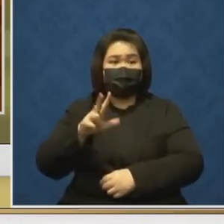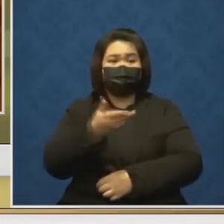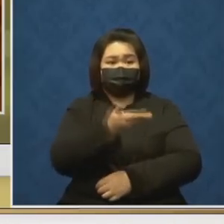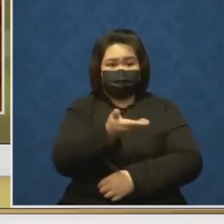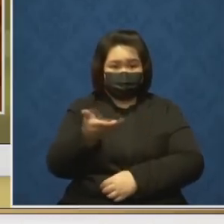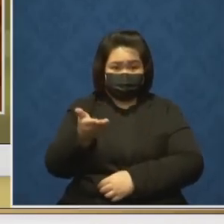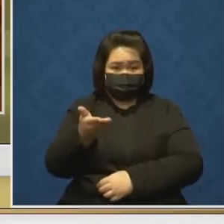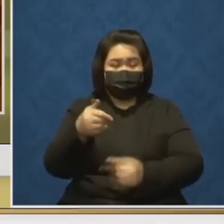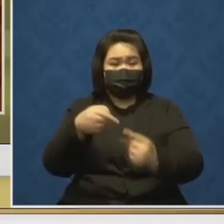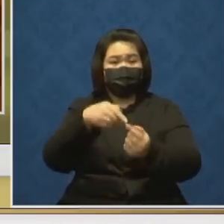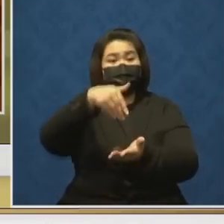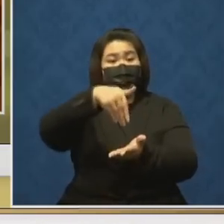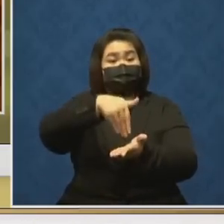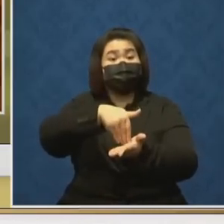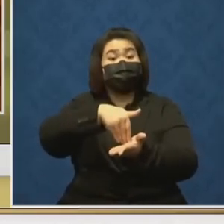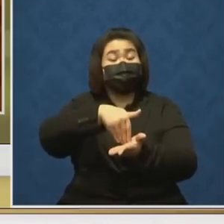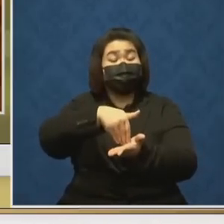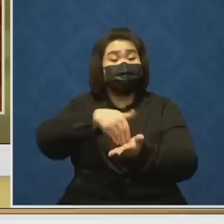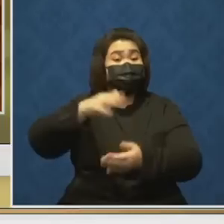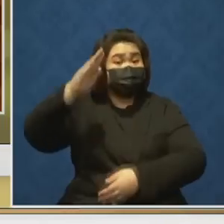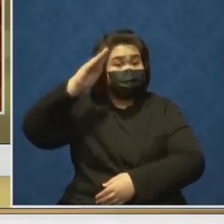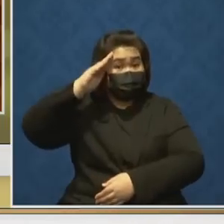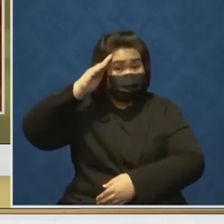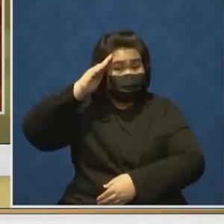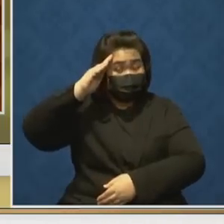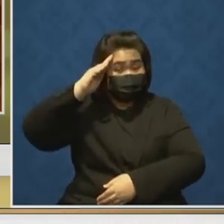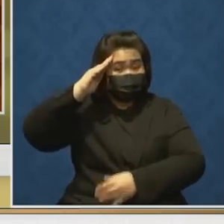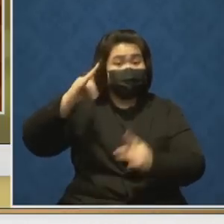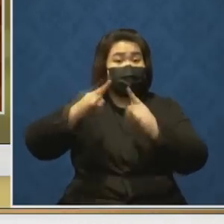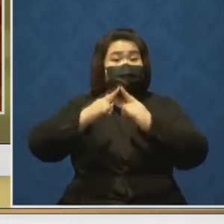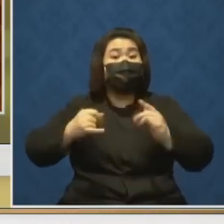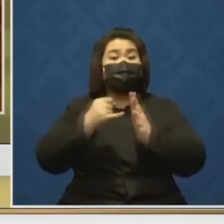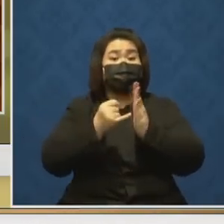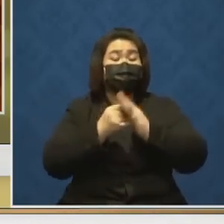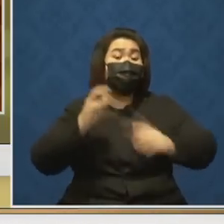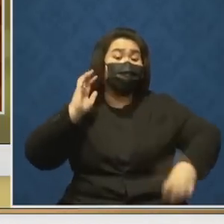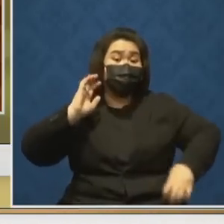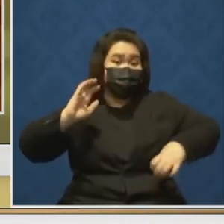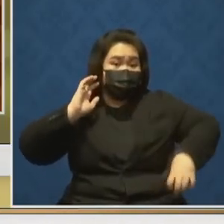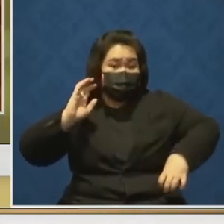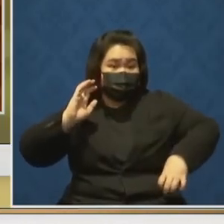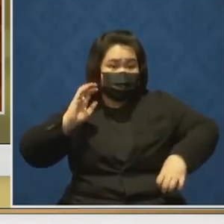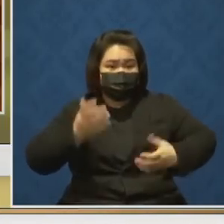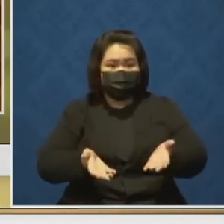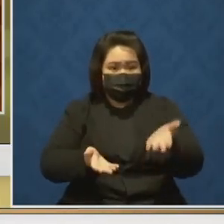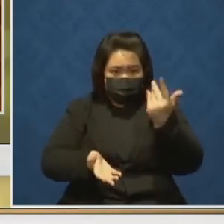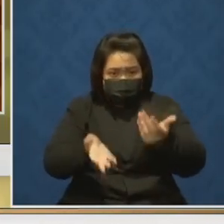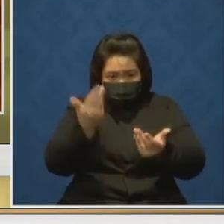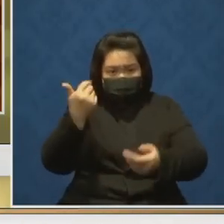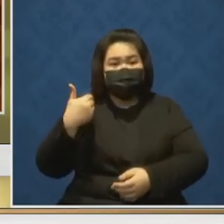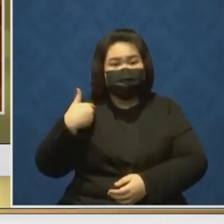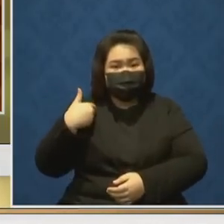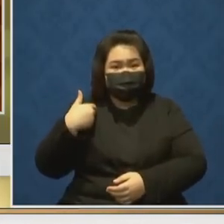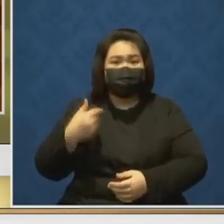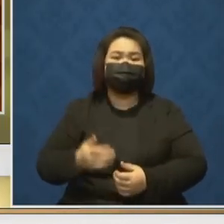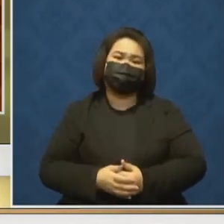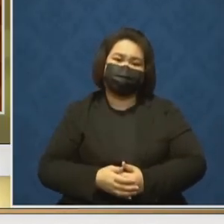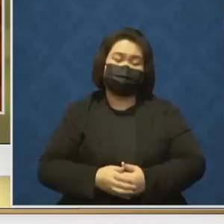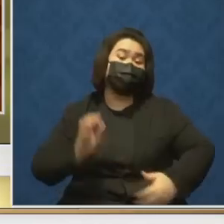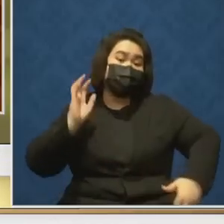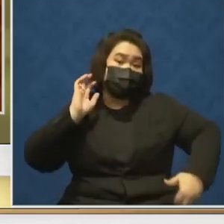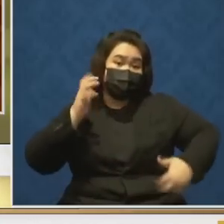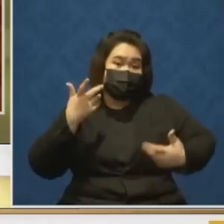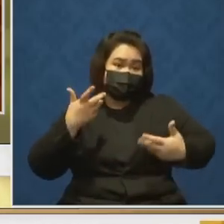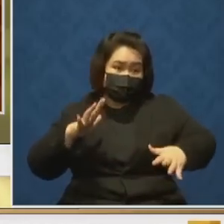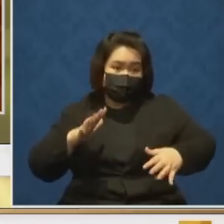และก HER THEYและกองผลหารปใหญ่้ายลบบุีที่ลบบุีถูกรื่อยถ่อนออกไปนอกจากทลบบุรีแล้ว